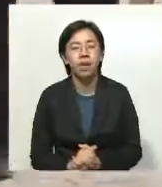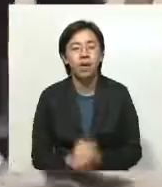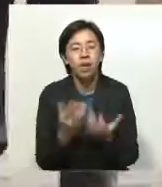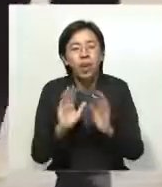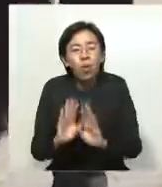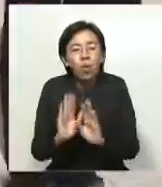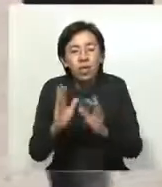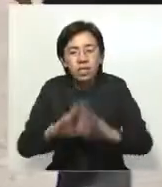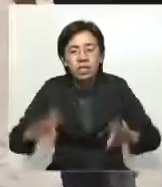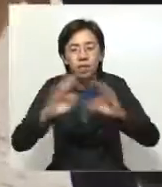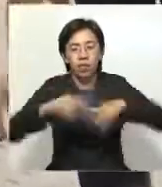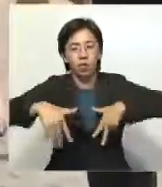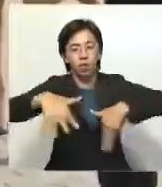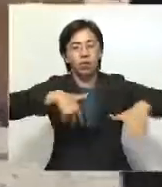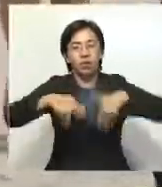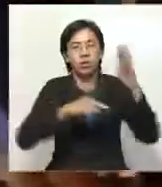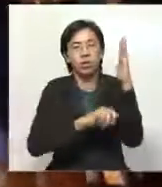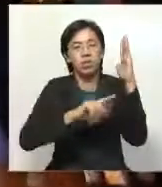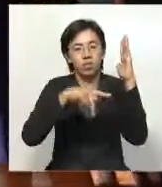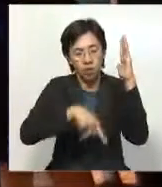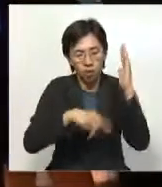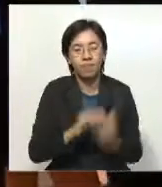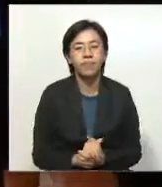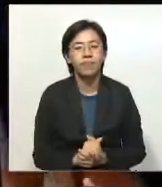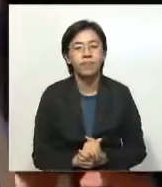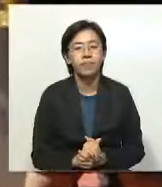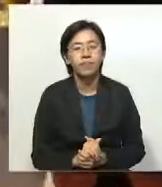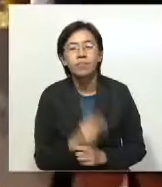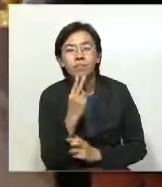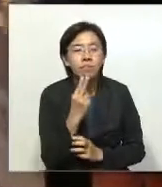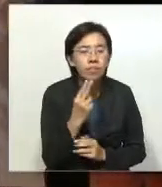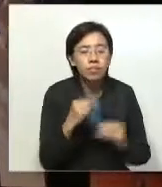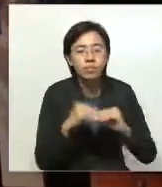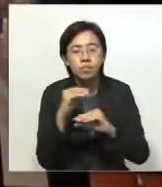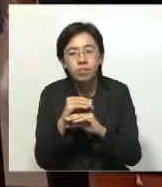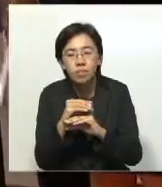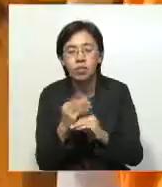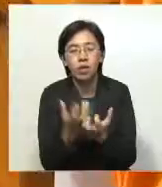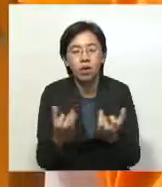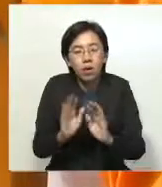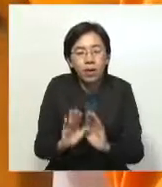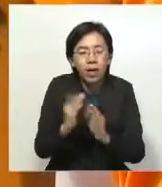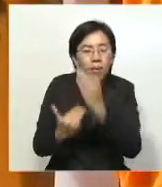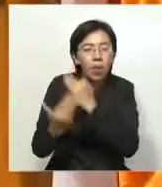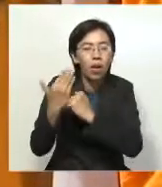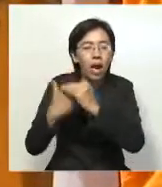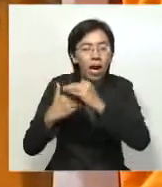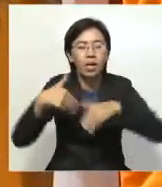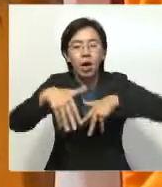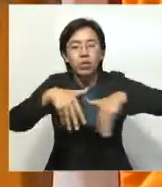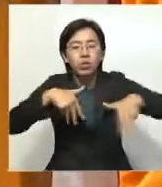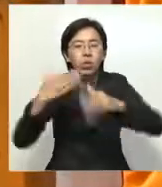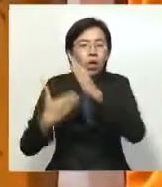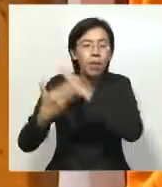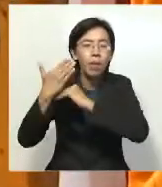ธิ์คู่บ้านคู่เมืองของชาวชุมพรพร้อมติดตามความคืบหน้าการก่อสร้างพิพิธภัณฑ์ท้องถิ่นบอกเล่าถึงเรื่องราวประวัติความเป็น